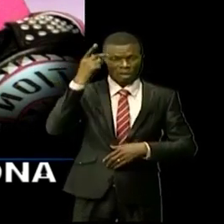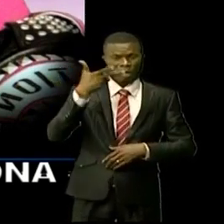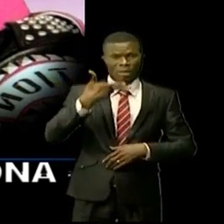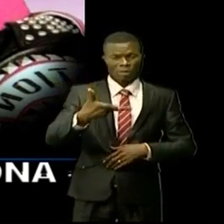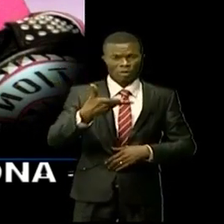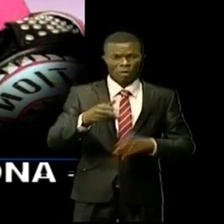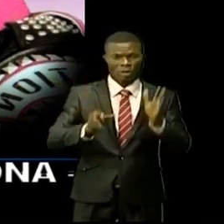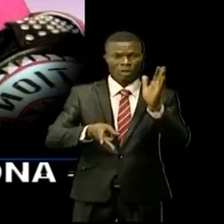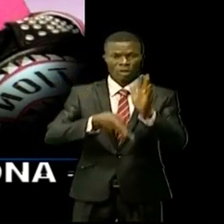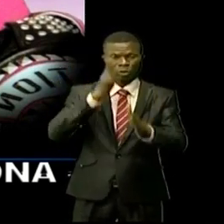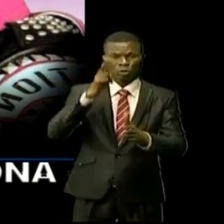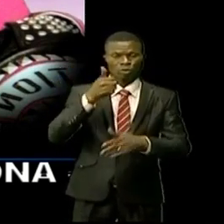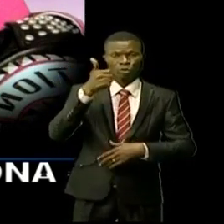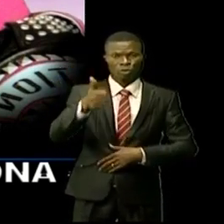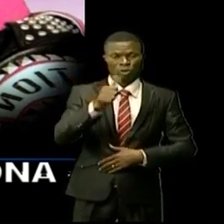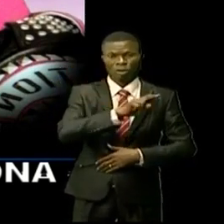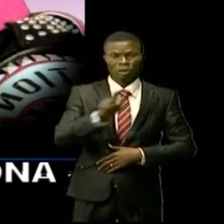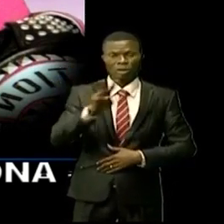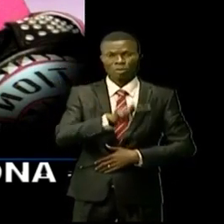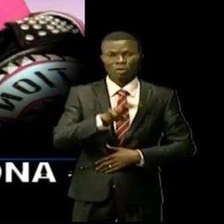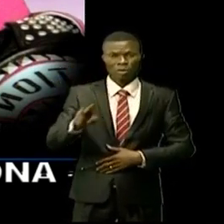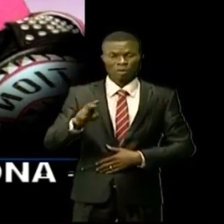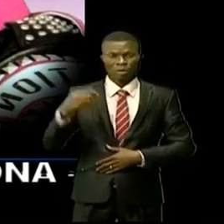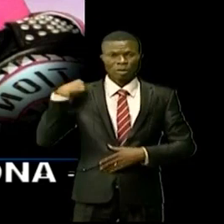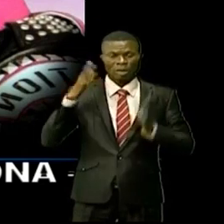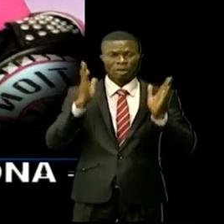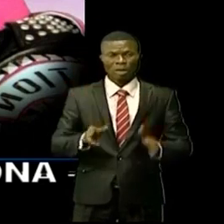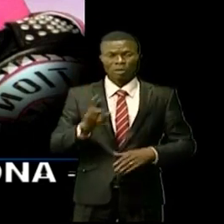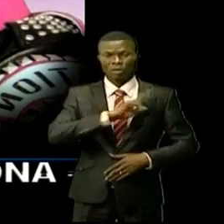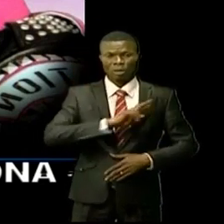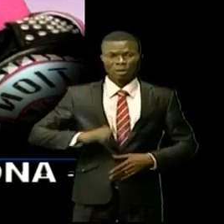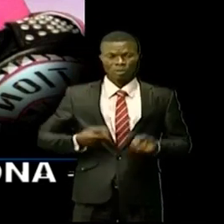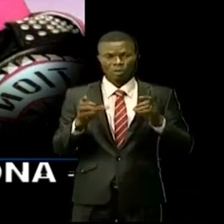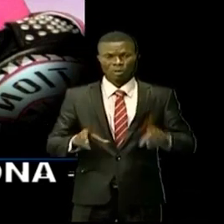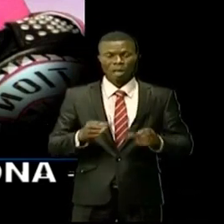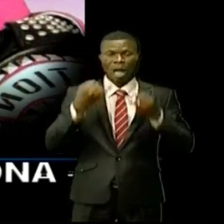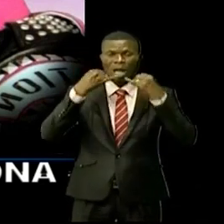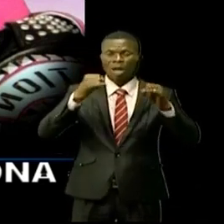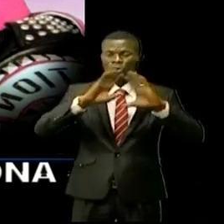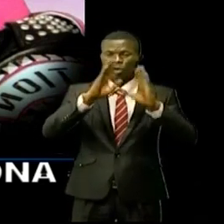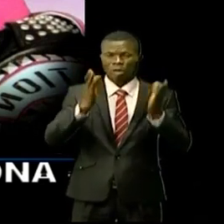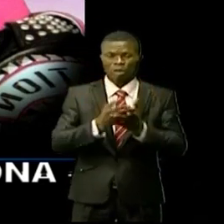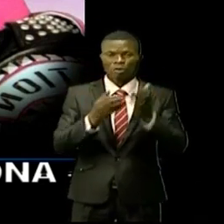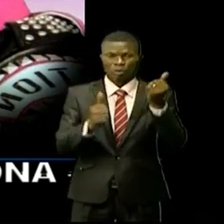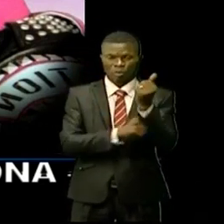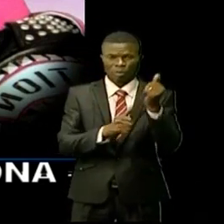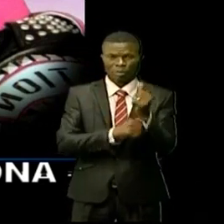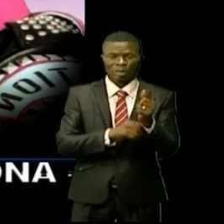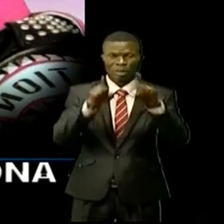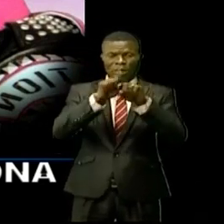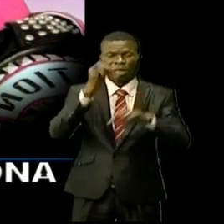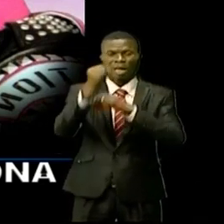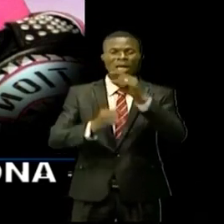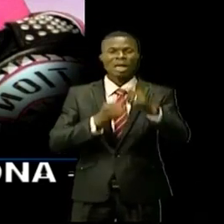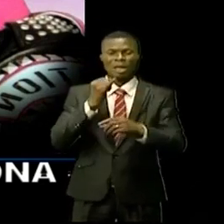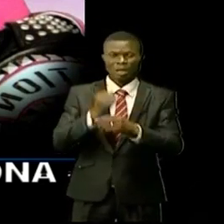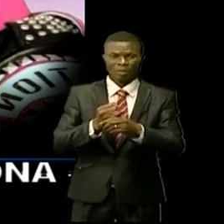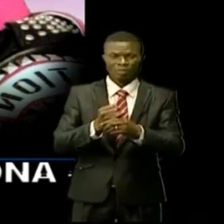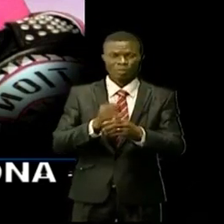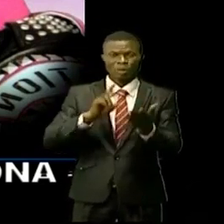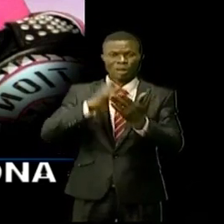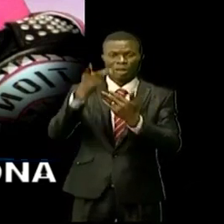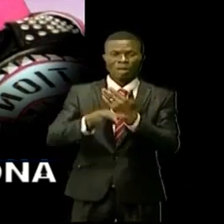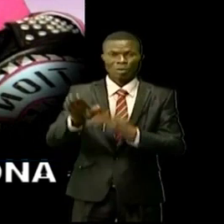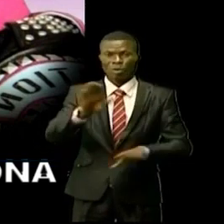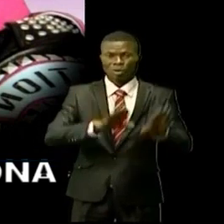mercredi 12 janvier 2022. Le gouvernement de la République tient à informer l'opinion nationale et internationale que le programme